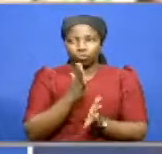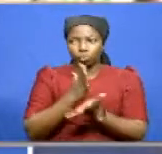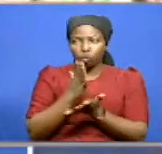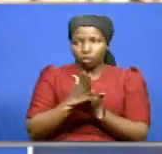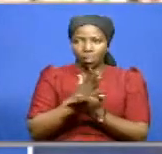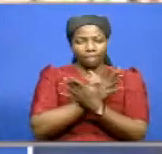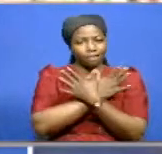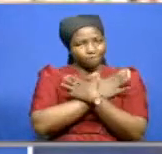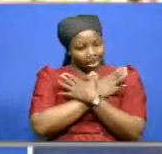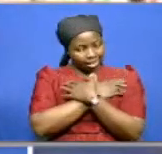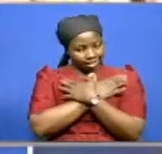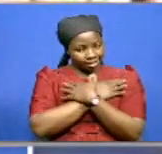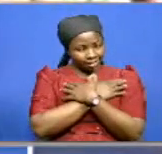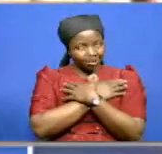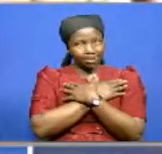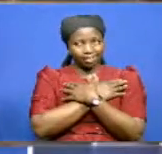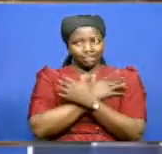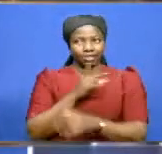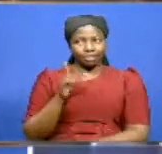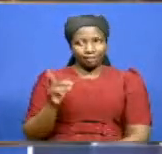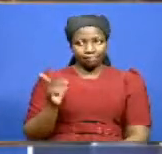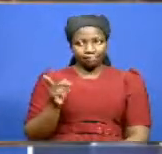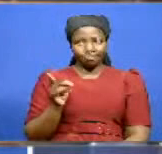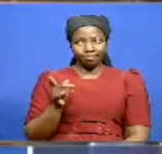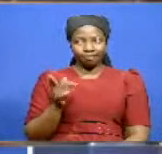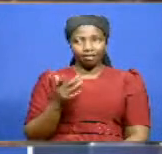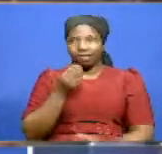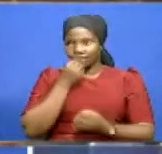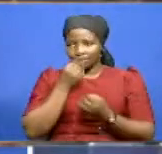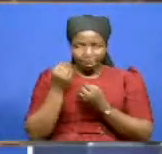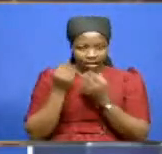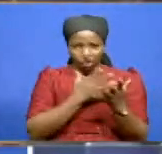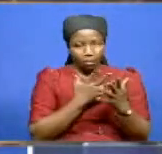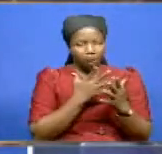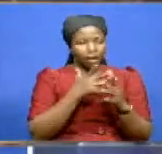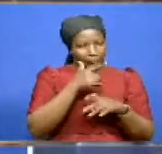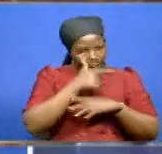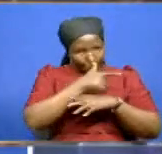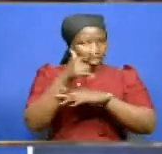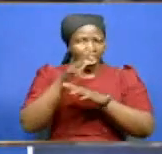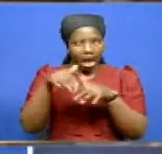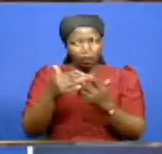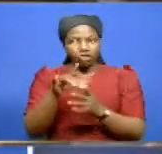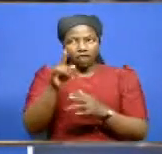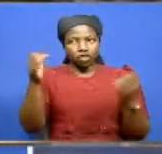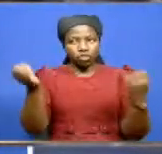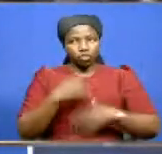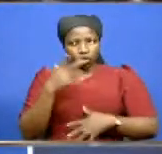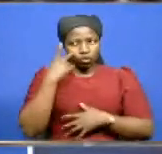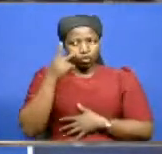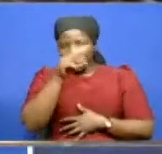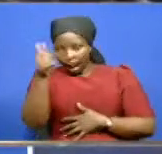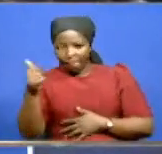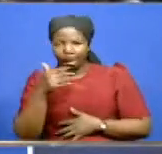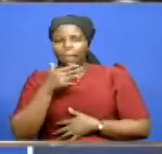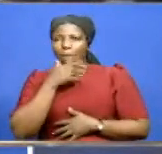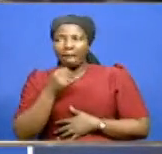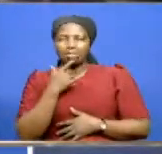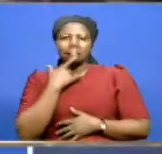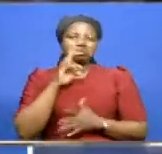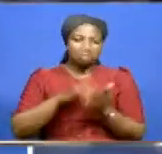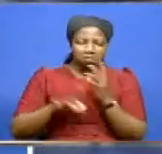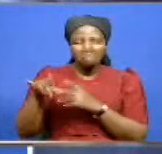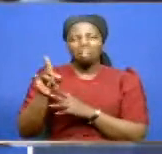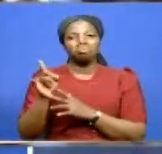mwanamke aliyedhaniwa kuwa mkewe marehemu, aliambia waandishi wa habari alivyopigwa na butwa kumuona mwanamke mwingine akidai kuwa